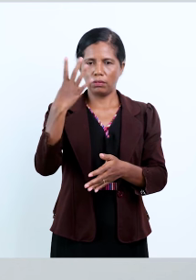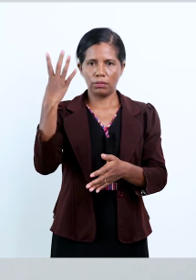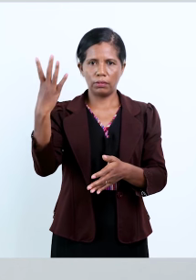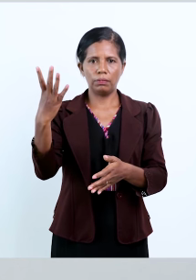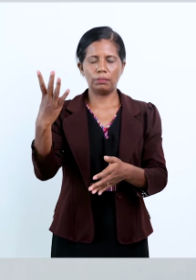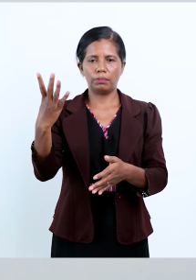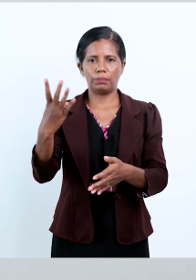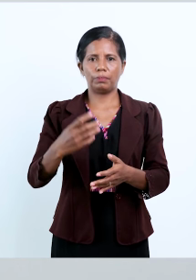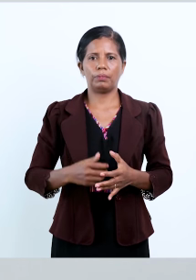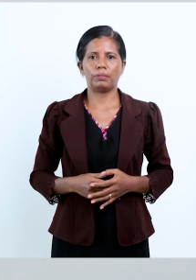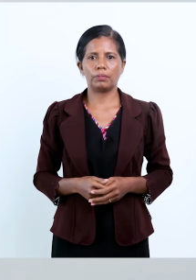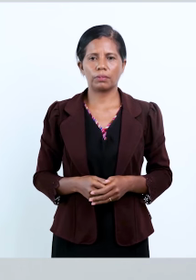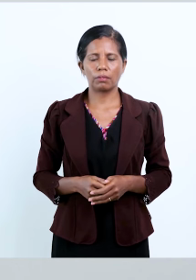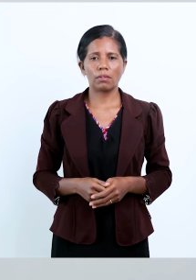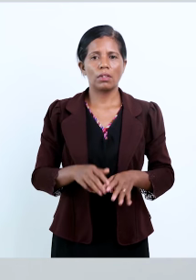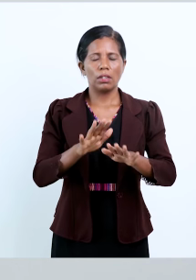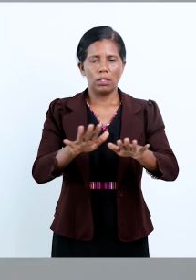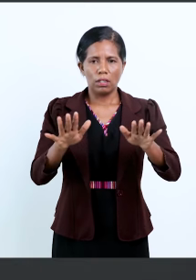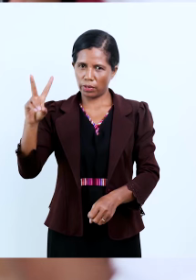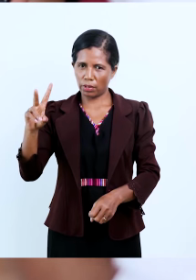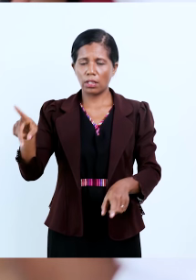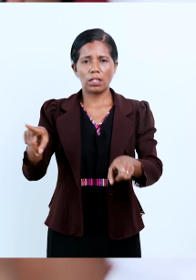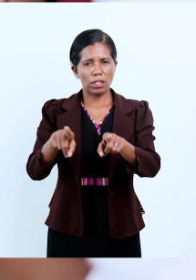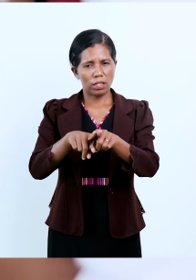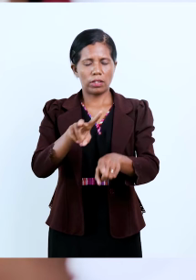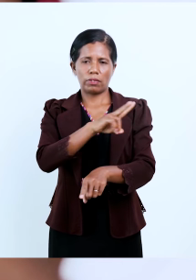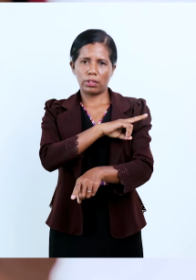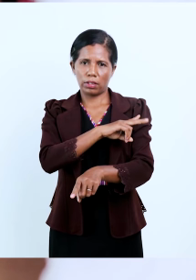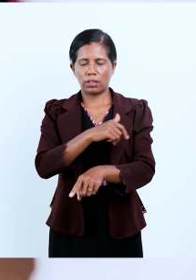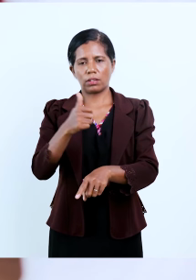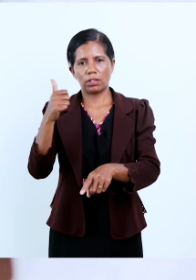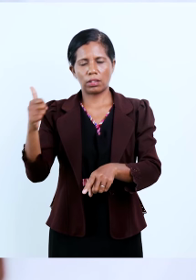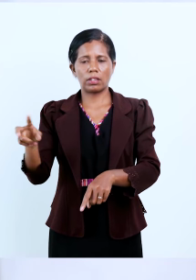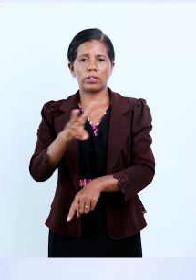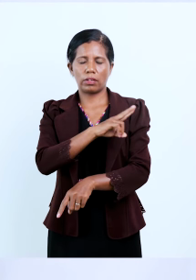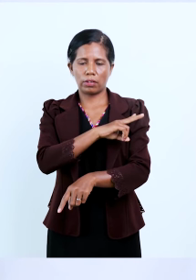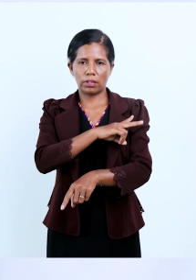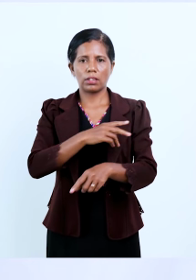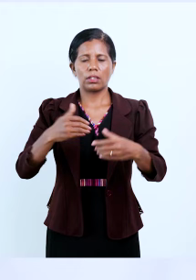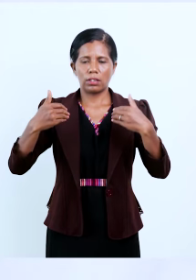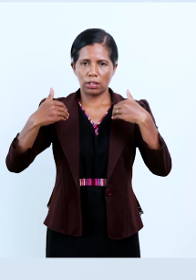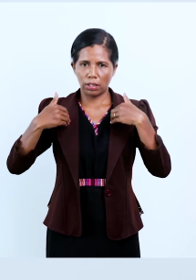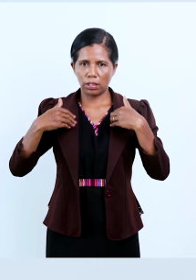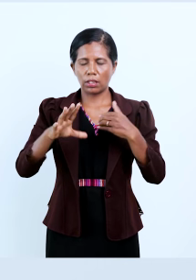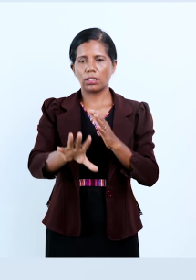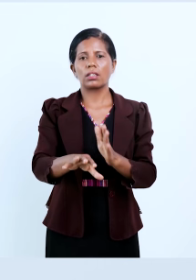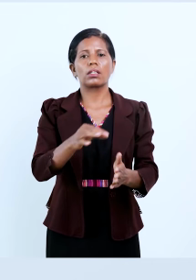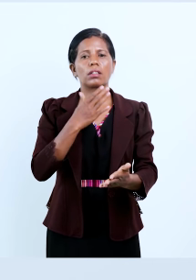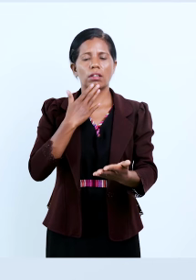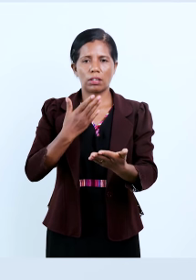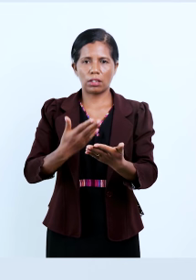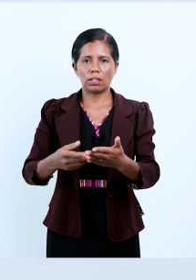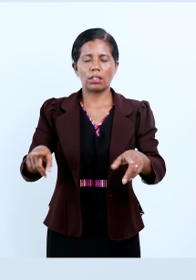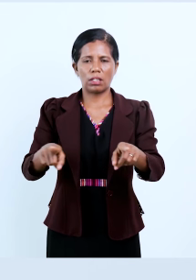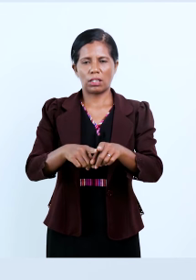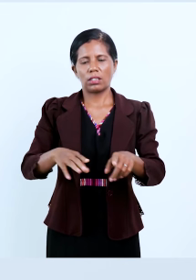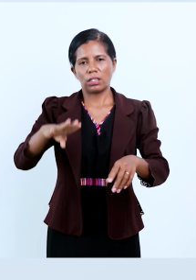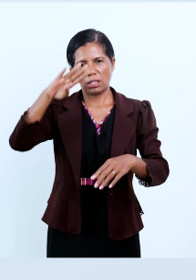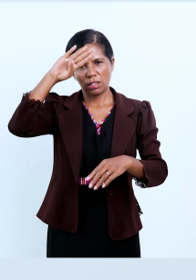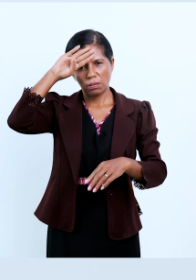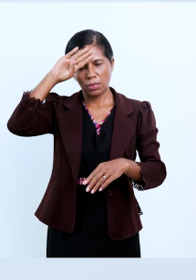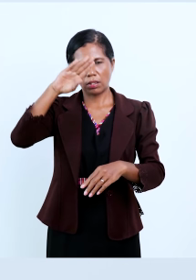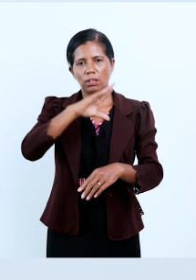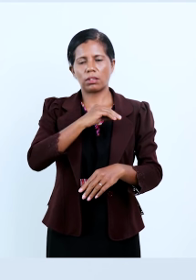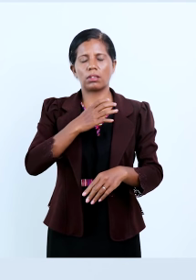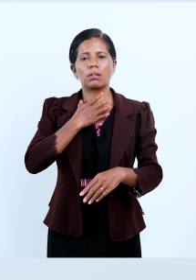sanulu resinghat ba imunisasyon rutina. Hanesang vaksina sira selo, vaksina pneumococcus se iha ni efeto sekundario